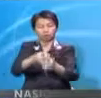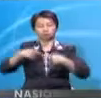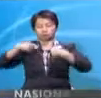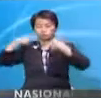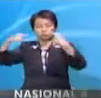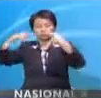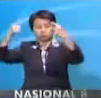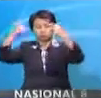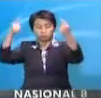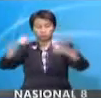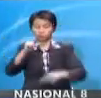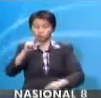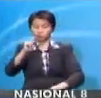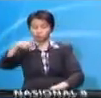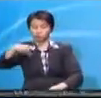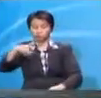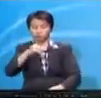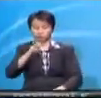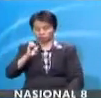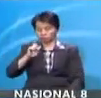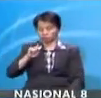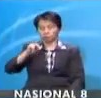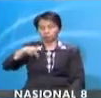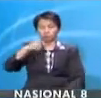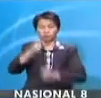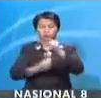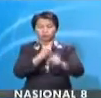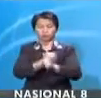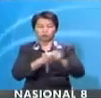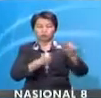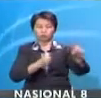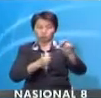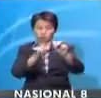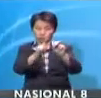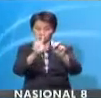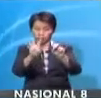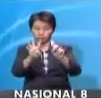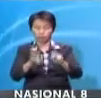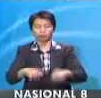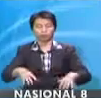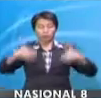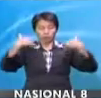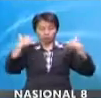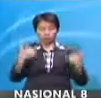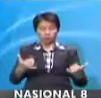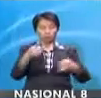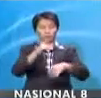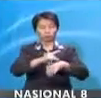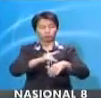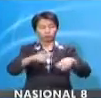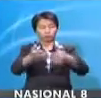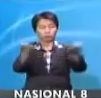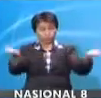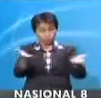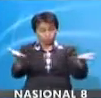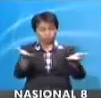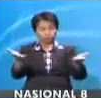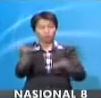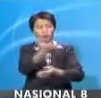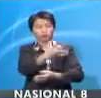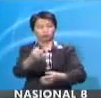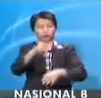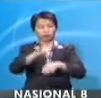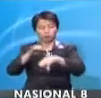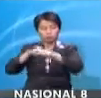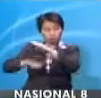kejayaan GTP dan ETP pada tahun 2014. Ketika ini di ruang legar dan juga